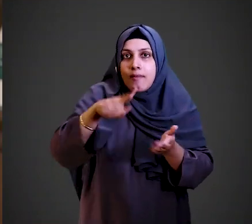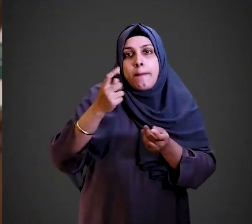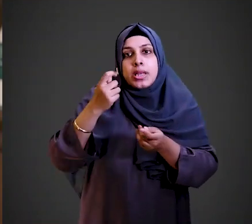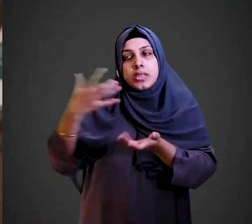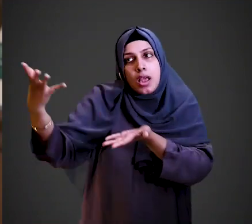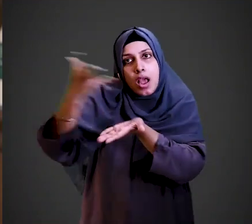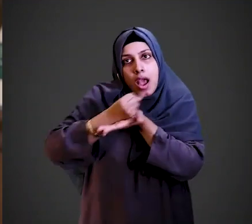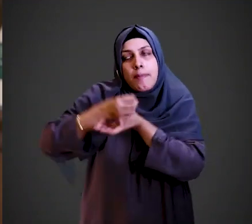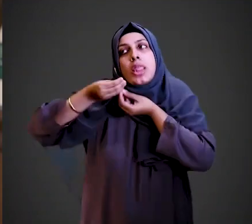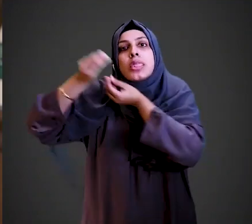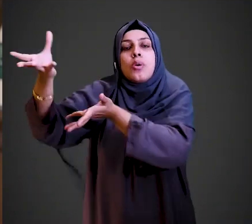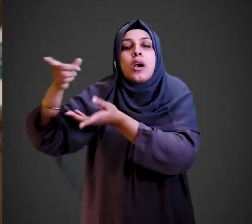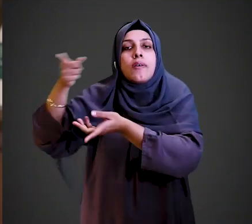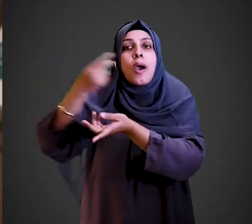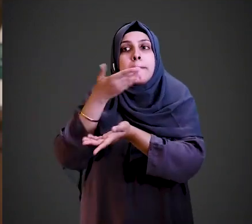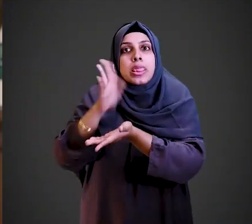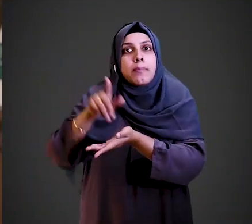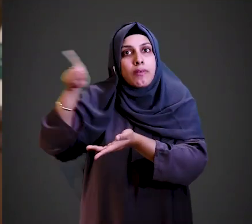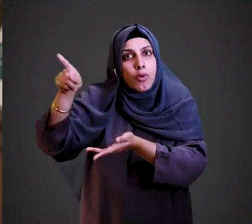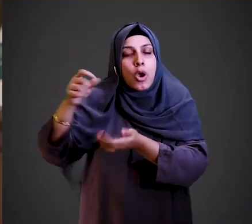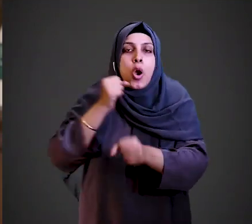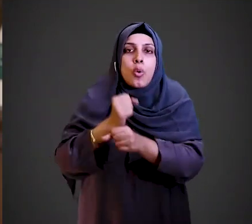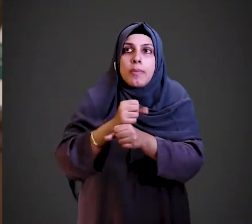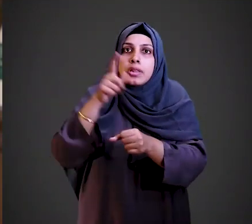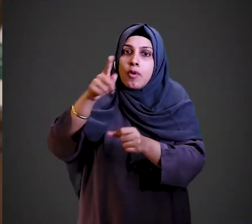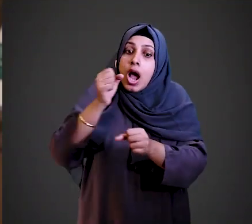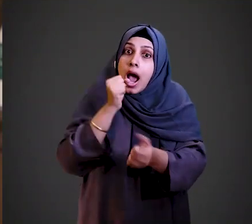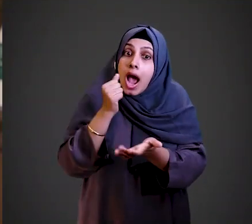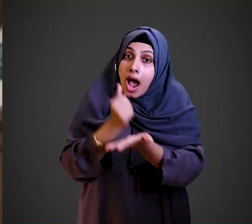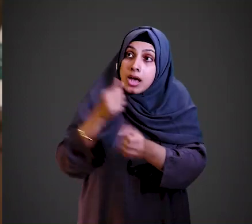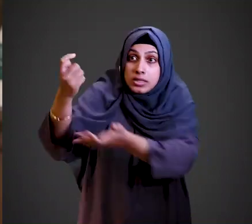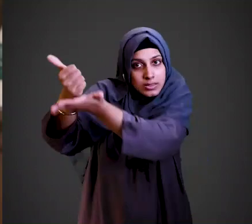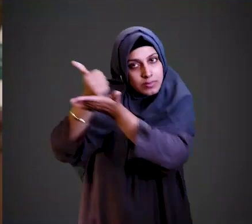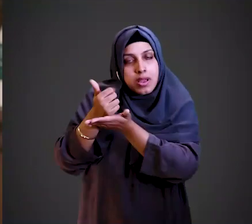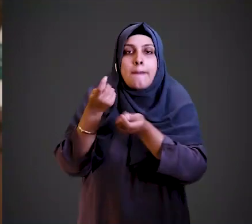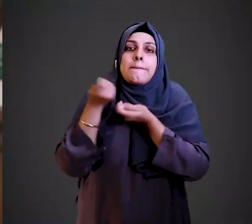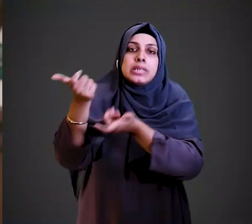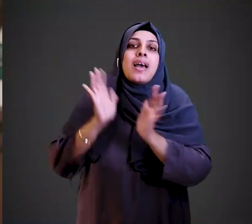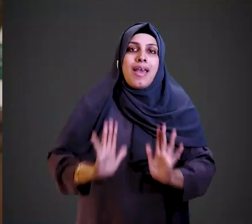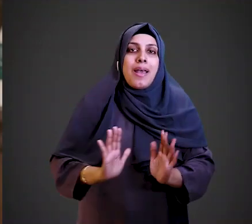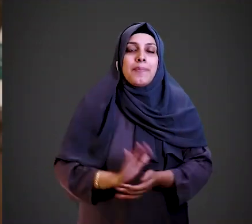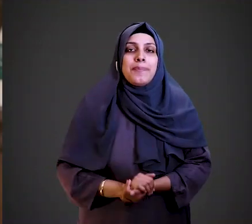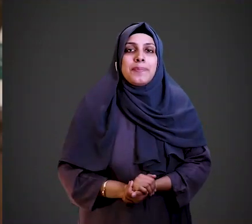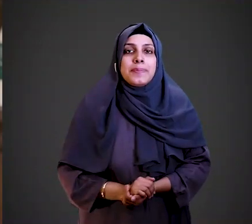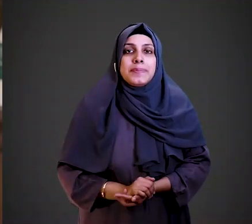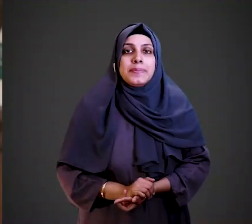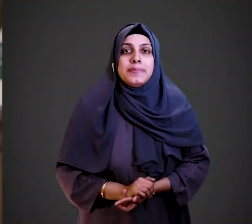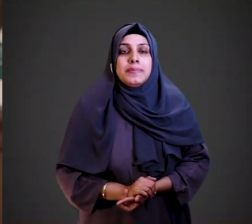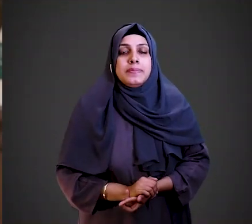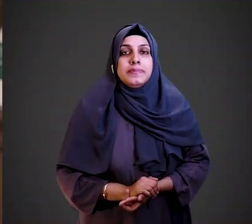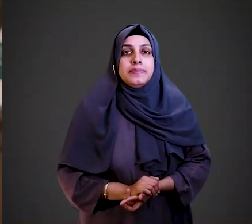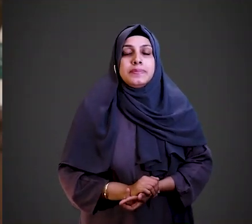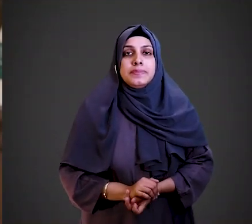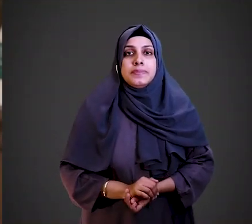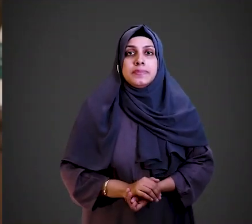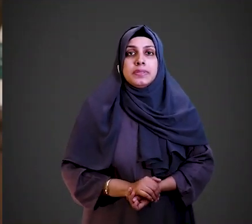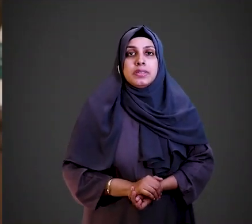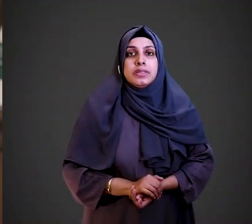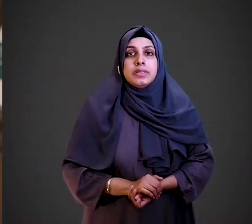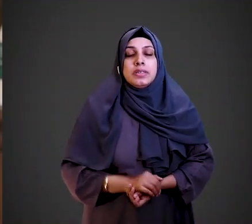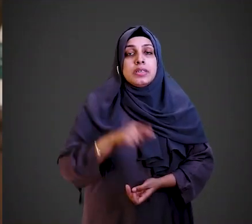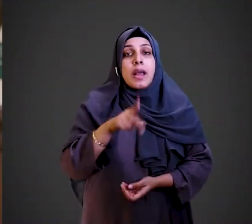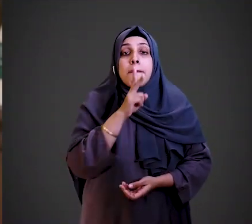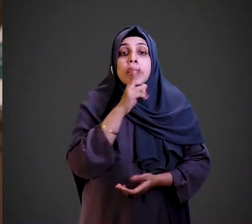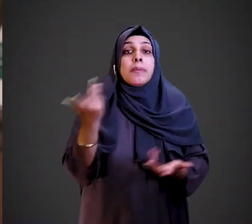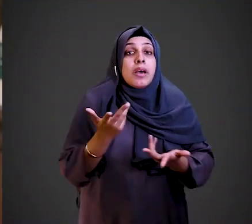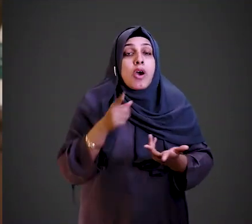وہ پیسے کلیکٹ کریں جس کے تھرو وہ ہم سے ان سروسز کا معاوضہ لے سکتے ہیں. تو اس کو ہم کہہ سکتے ہیں